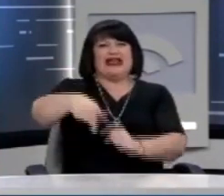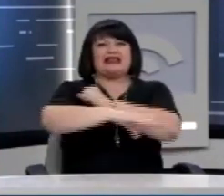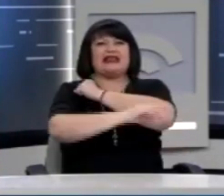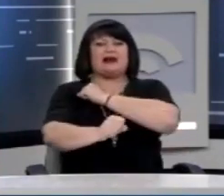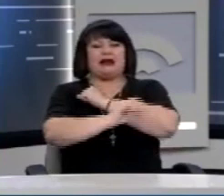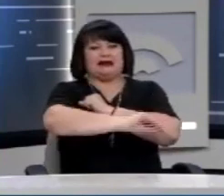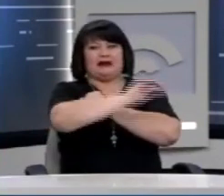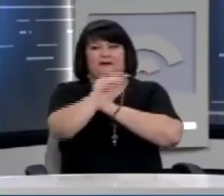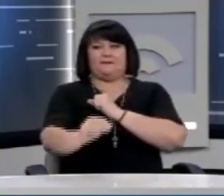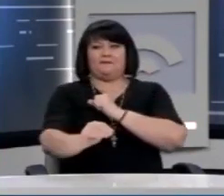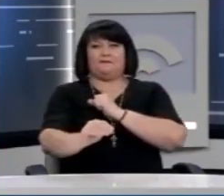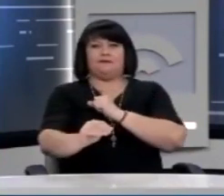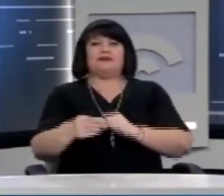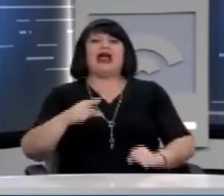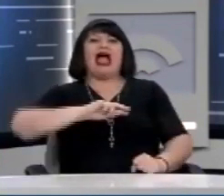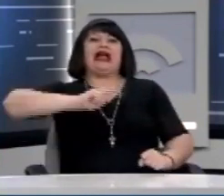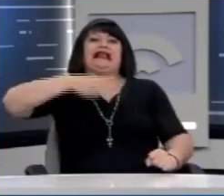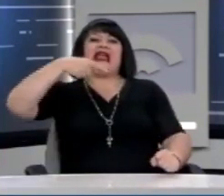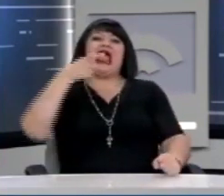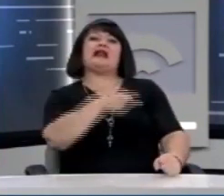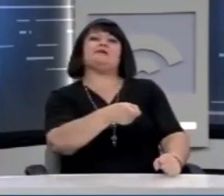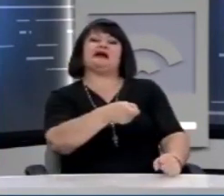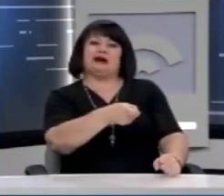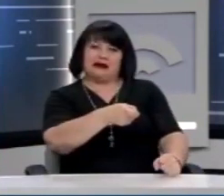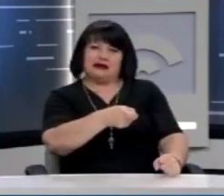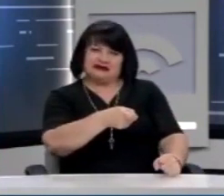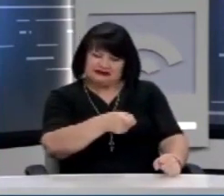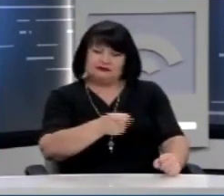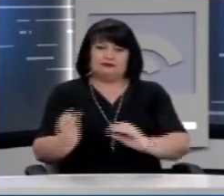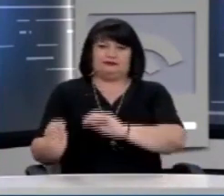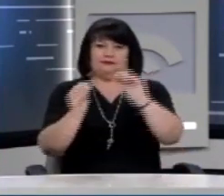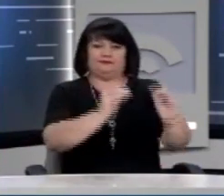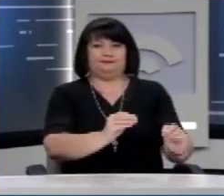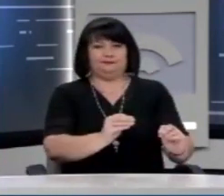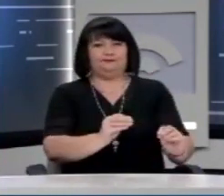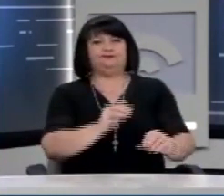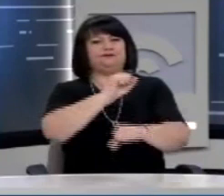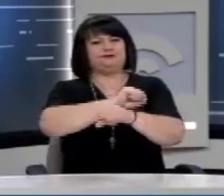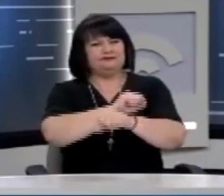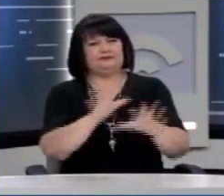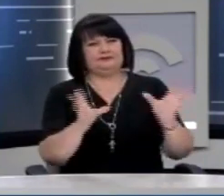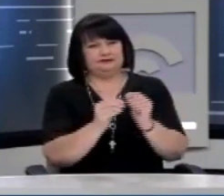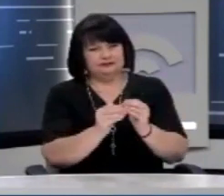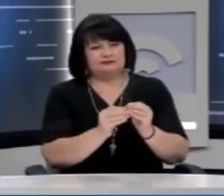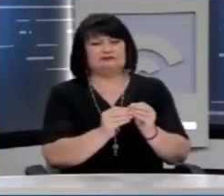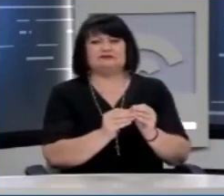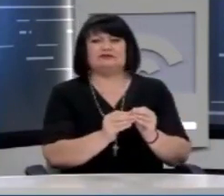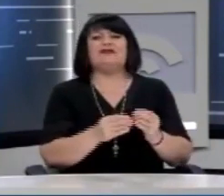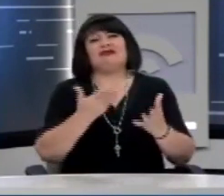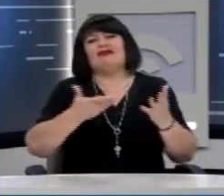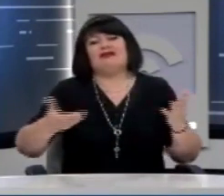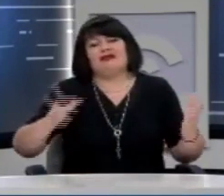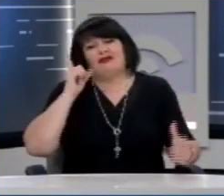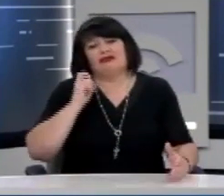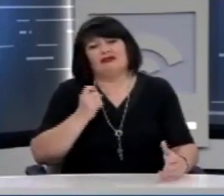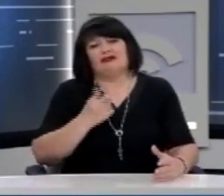Γραμματείας Αντιεγκληματικής Πολιτικής του Σώματος Επιθεώρησης και Ελέγχου Καταστημάτων Κράτησης και μια σειρά άλλα, μην τα αναφέρω,